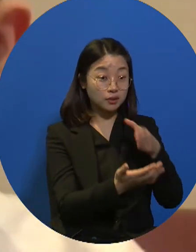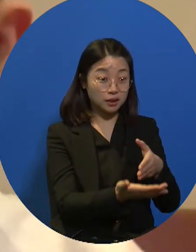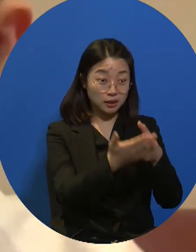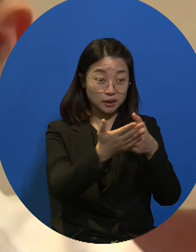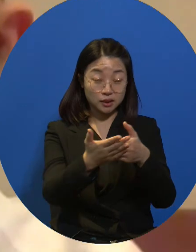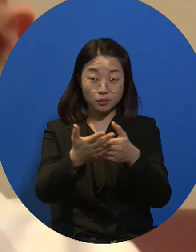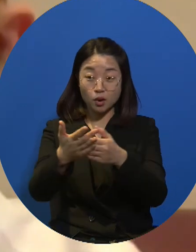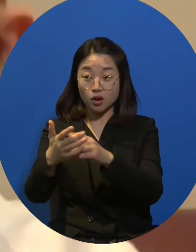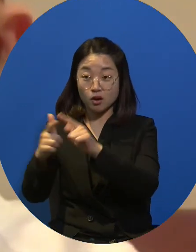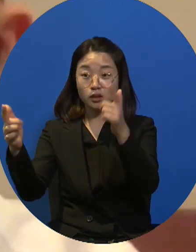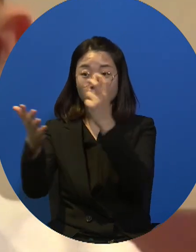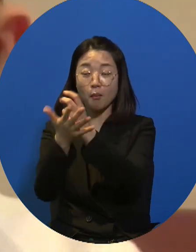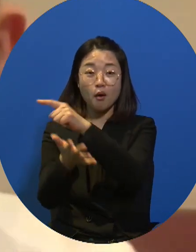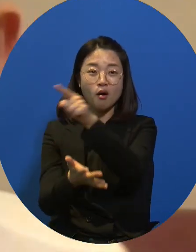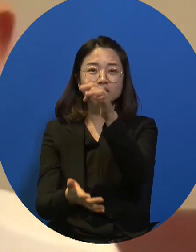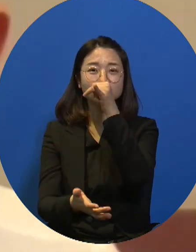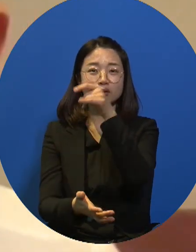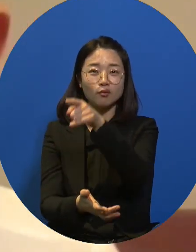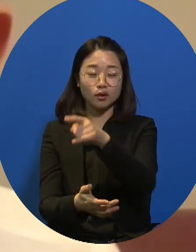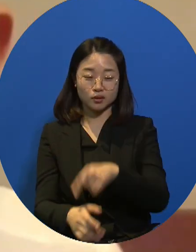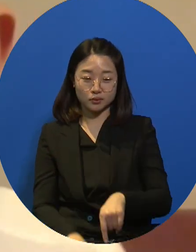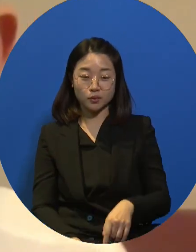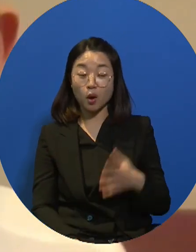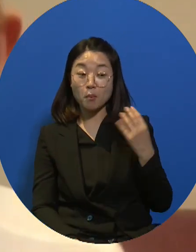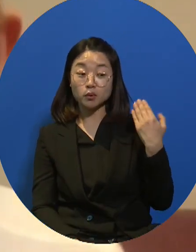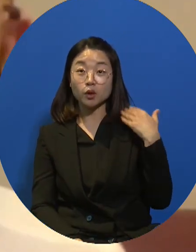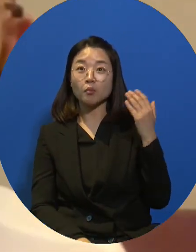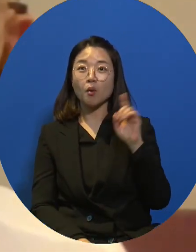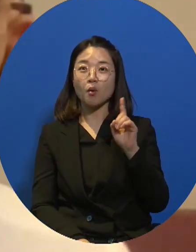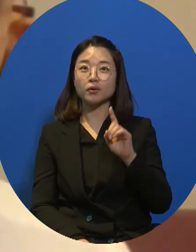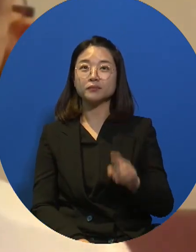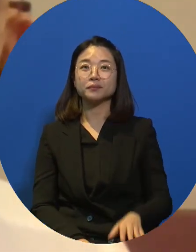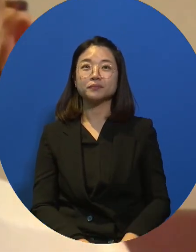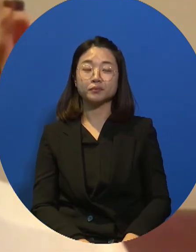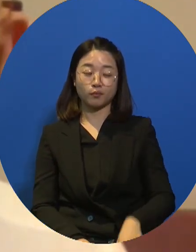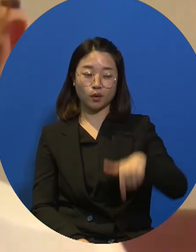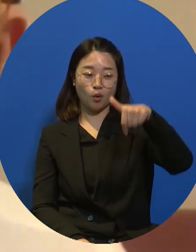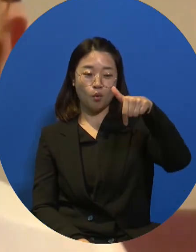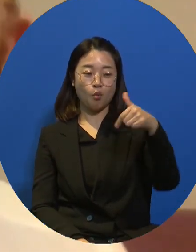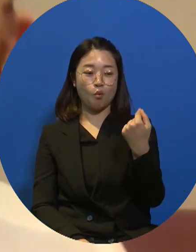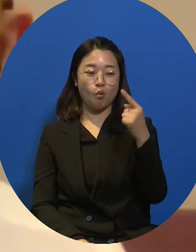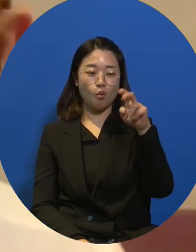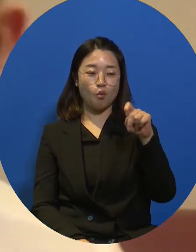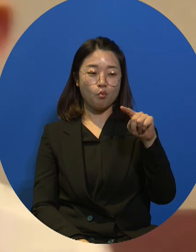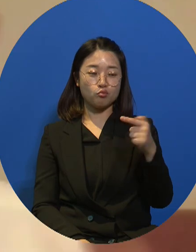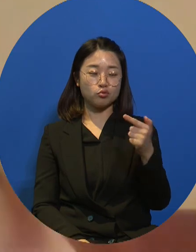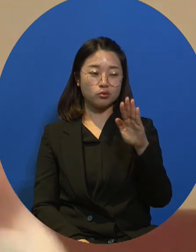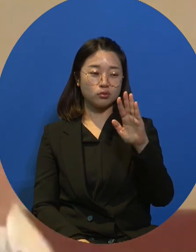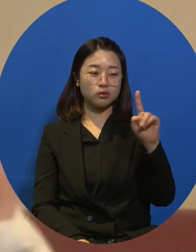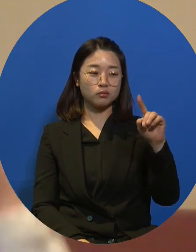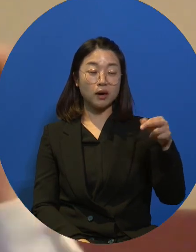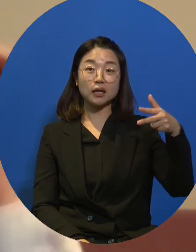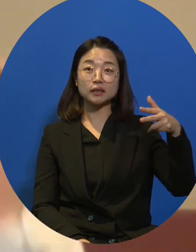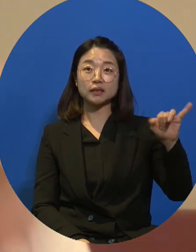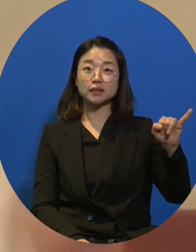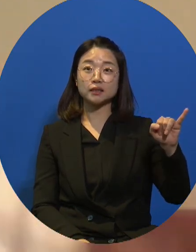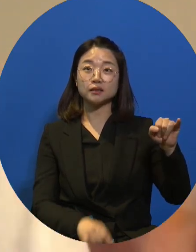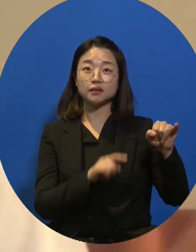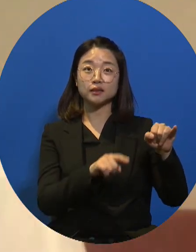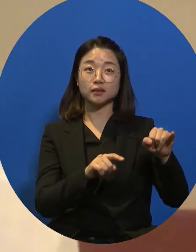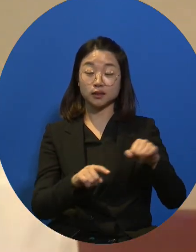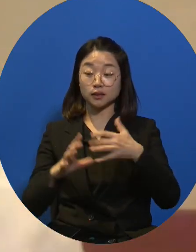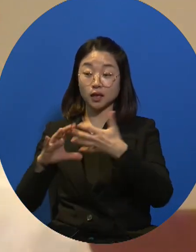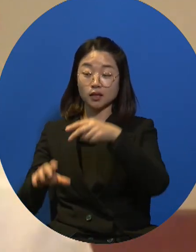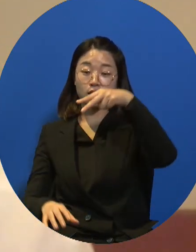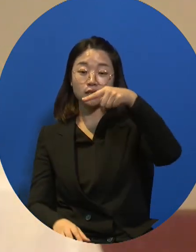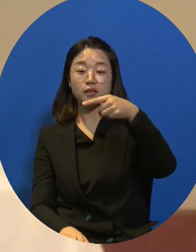주신 분이 말씀해 주신 내용은 최근의 일이었습니다. 고문 방지 협약 위반과 관련된 개인 진정이 슬로바키아